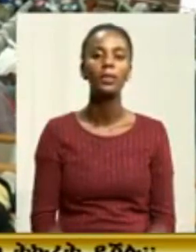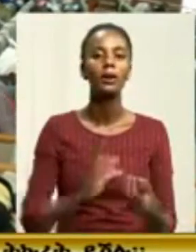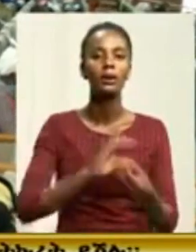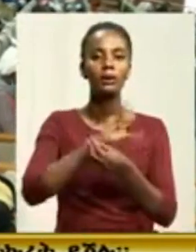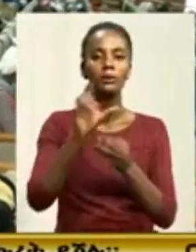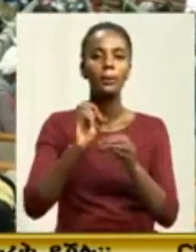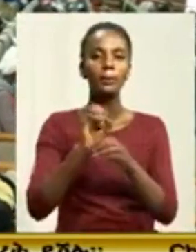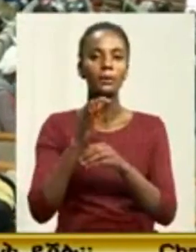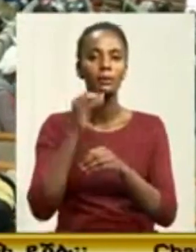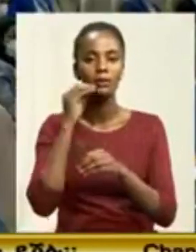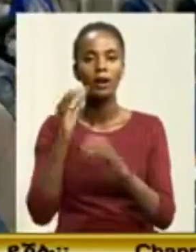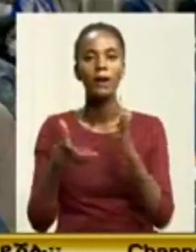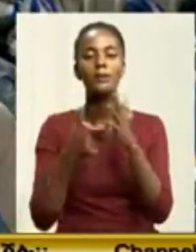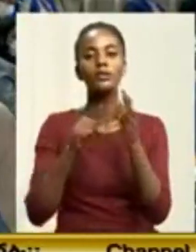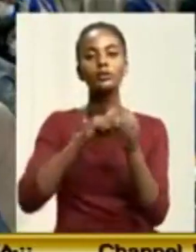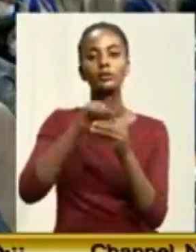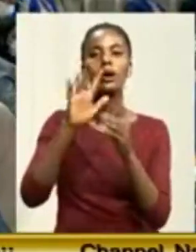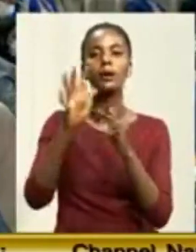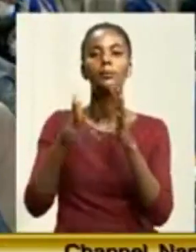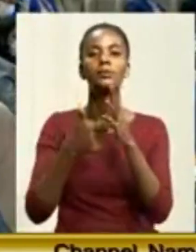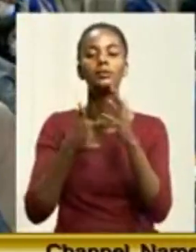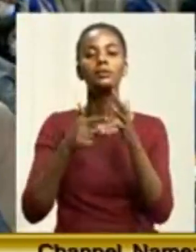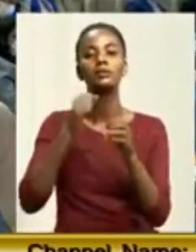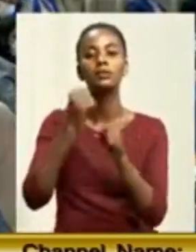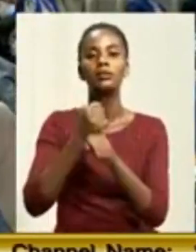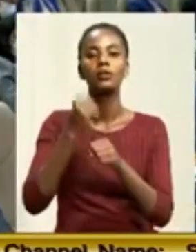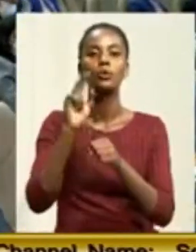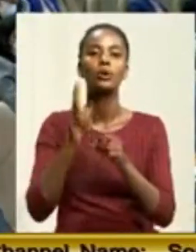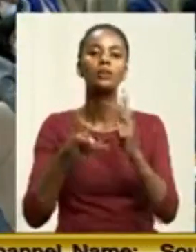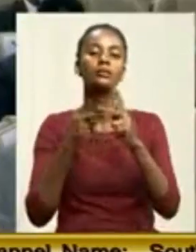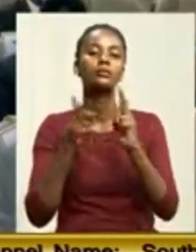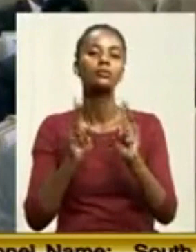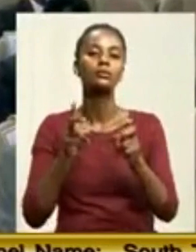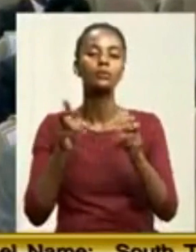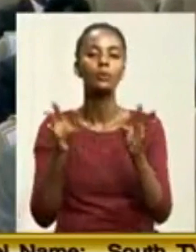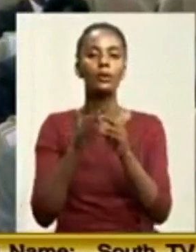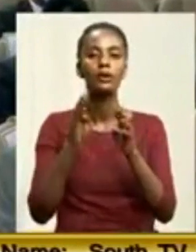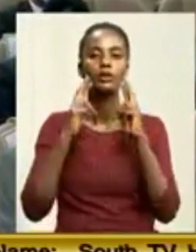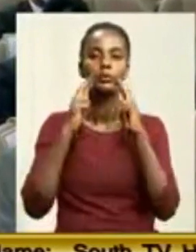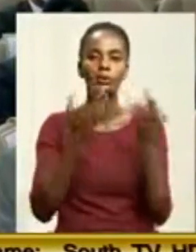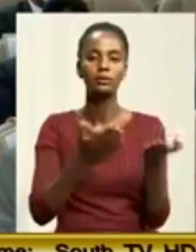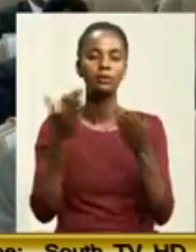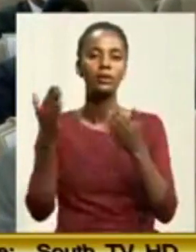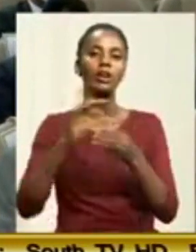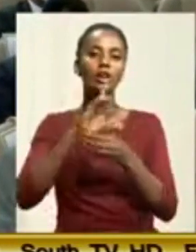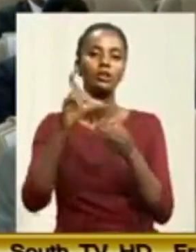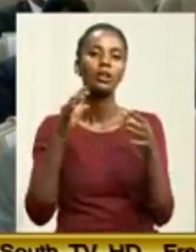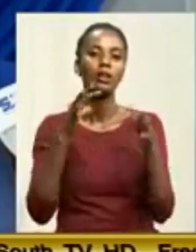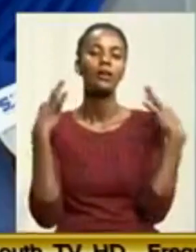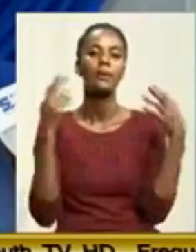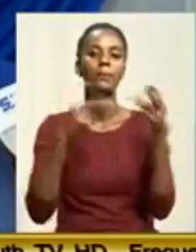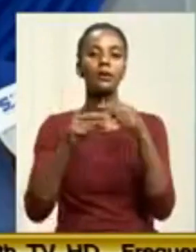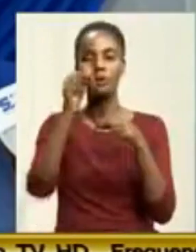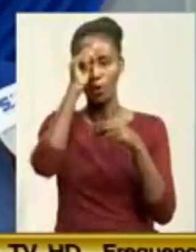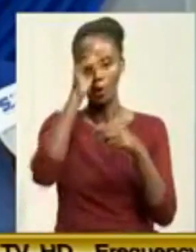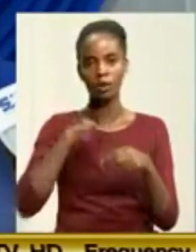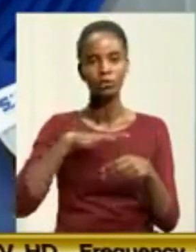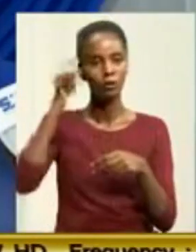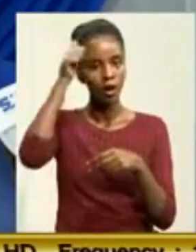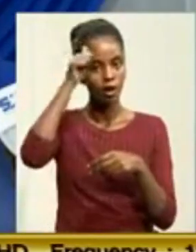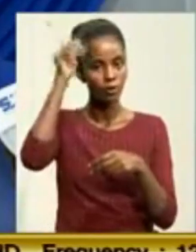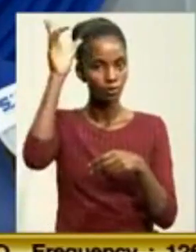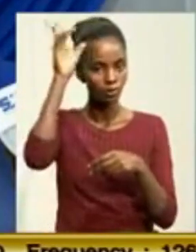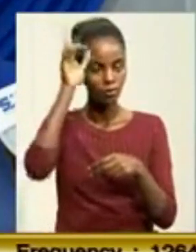በክልሉ ምክር ቤት አምስተኛ ዙር አምስተኛ አመት የሥራ ዘመን ሁለተኛ አስቸኳይ ጉባኤ ላይ ሪፖርቱን ያቀረቡት የክልሉ የጤና ቢሮ ኃላፊ አቶ አቅናው